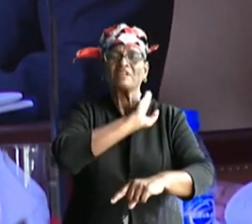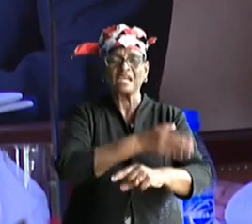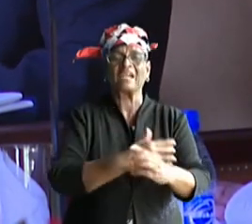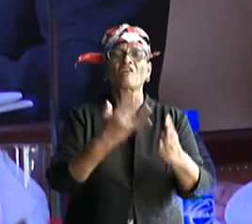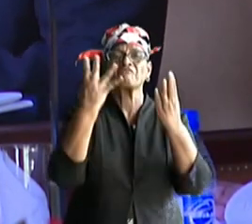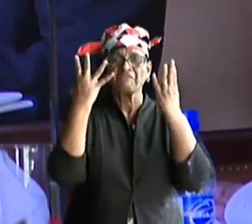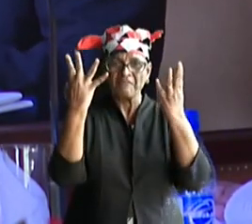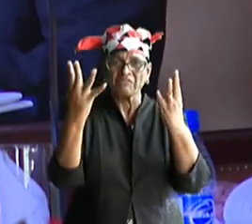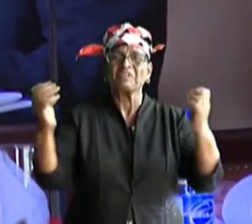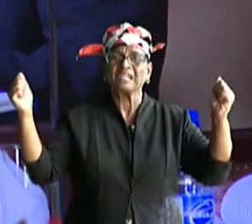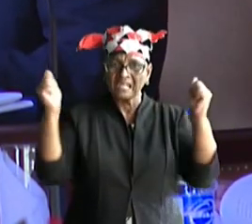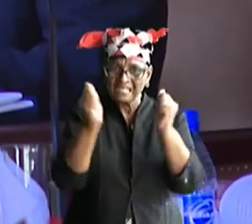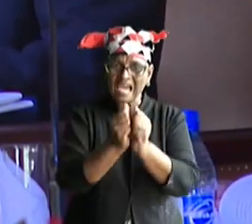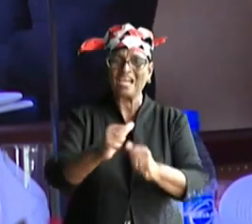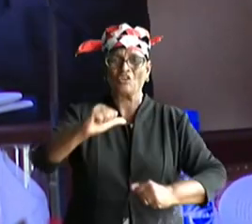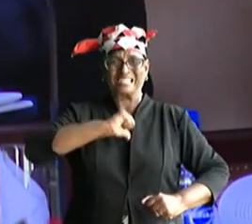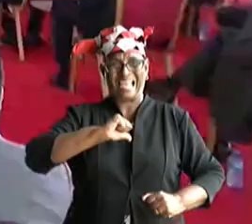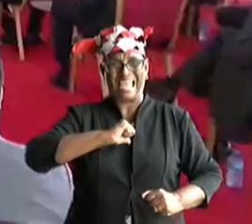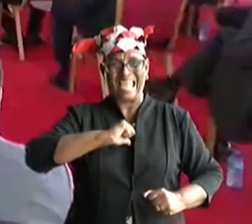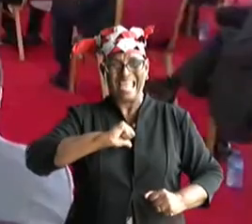egi mama sranang.